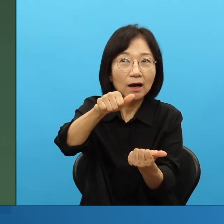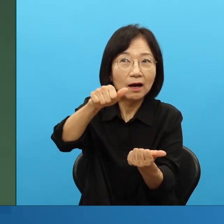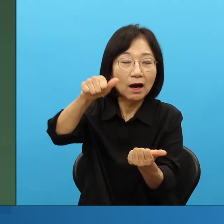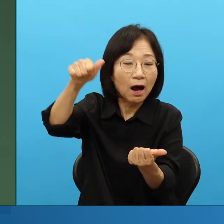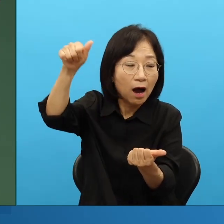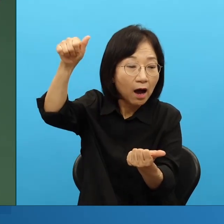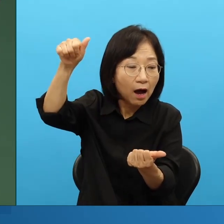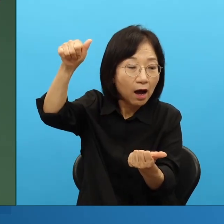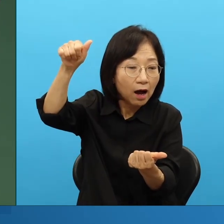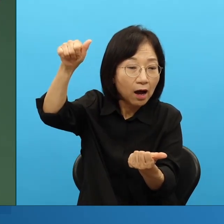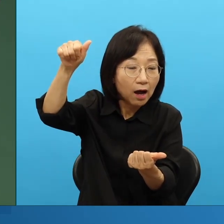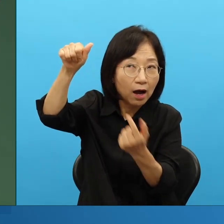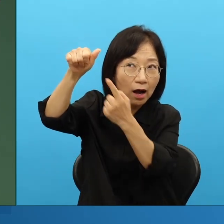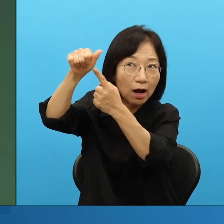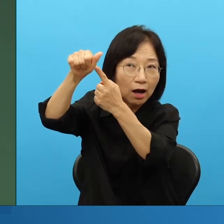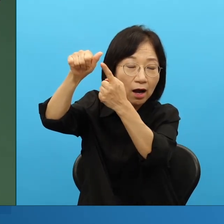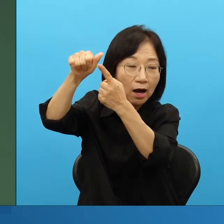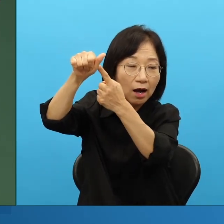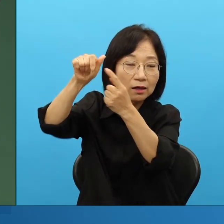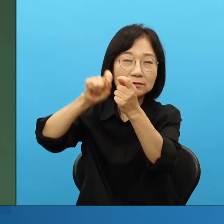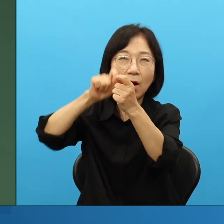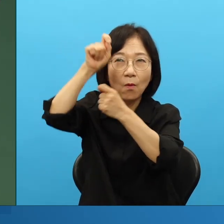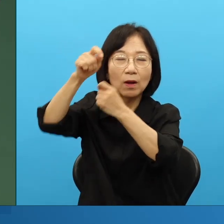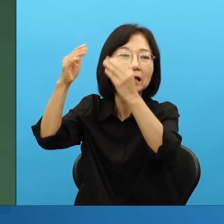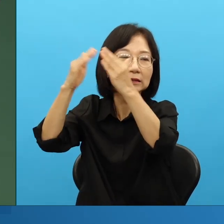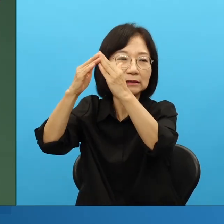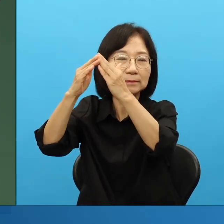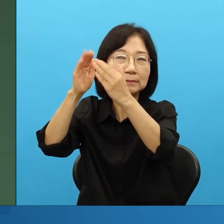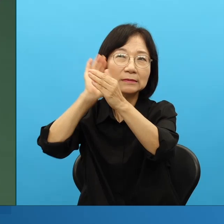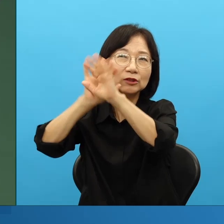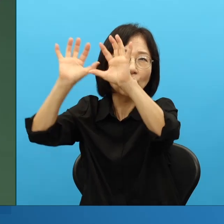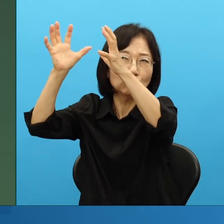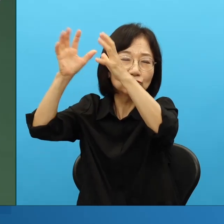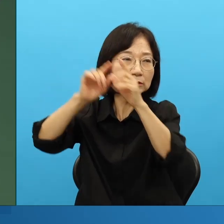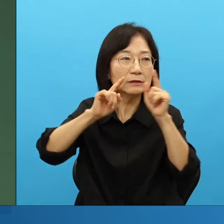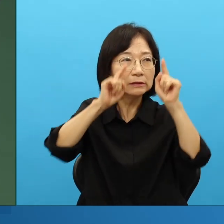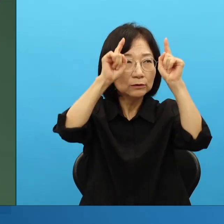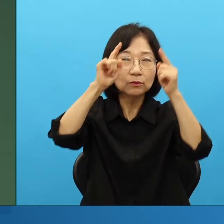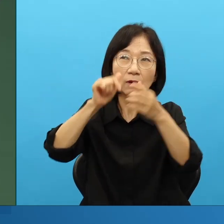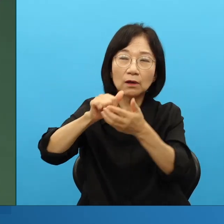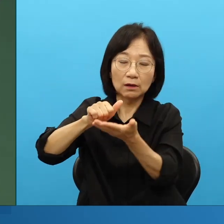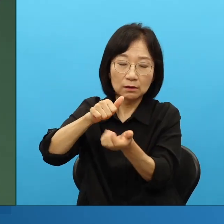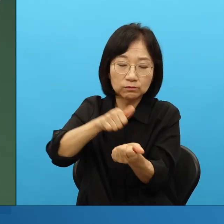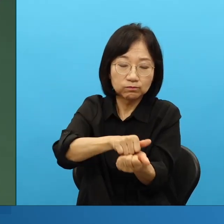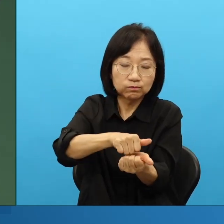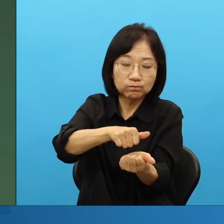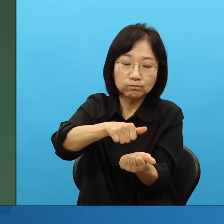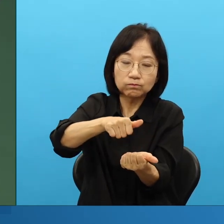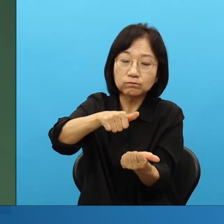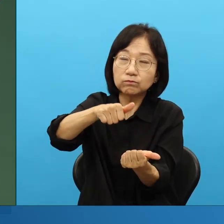是离开了我的身体，离开了这个房帐篷。 그래서 영원한 집을 가는 겁니다. 然后进入永远的家。 마치는 꿈꿀 때 다니듯이 가는 거예요.